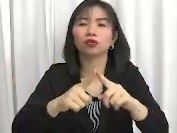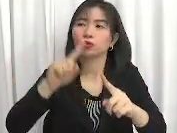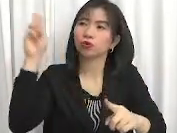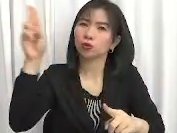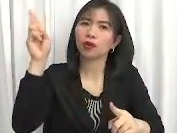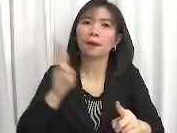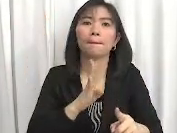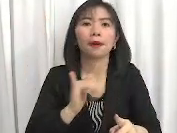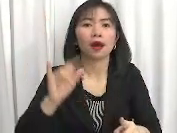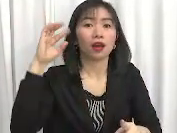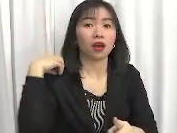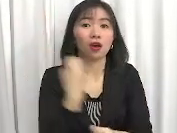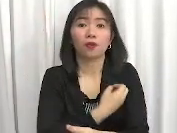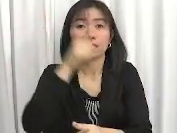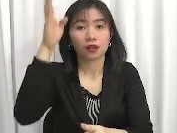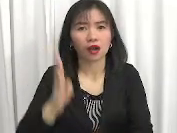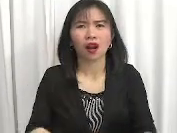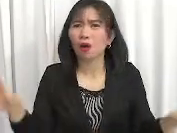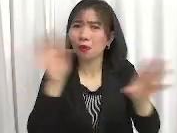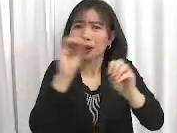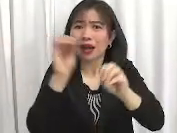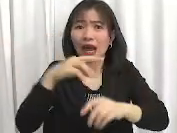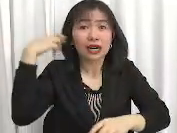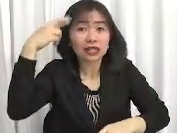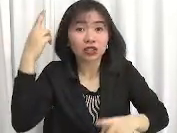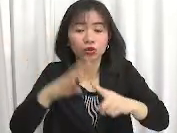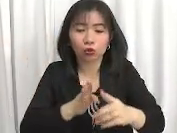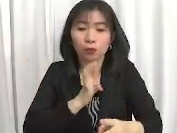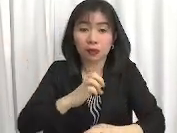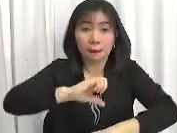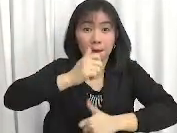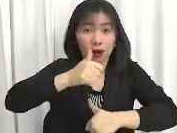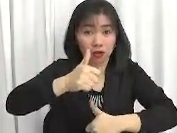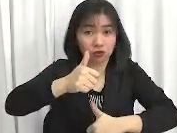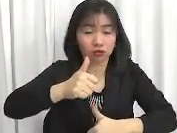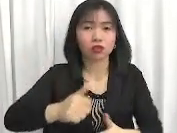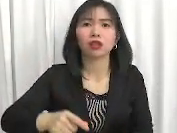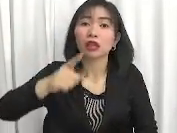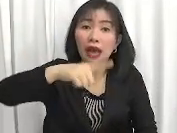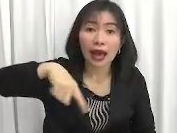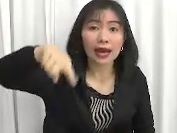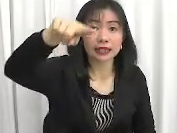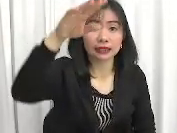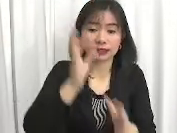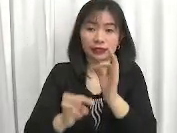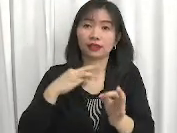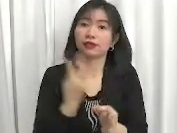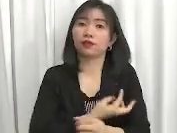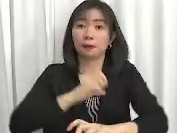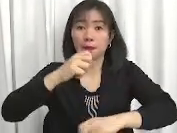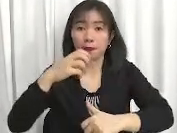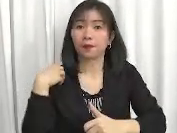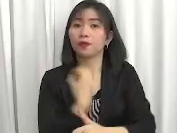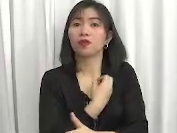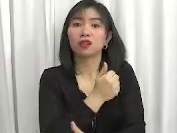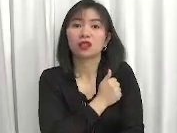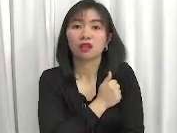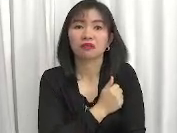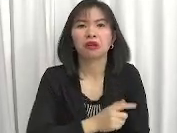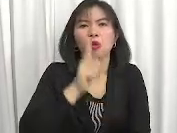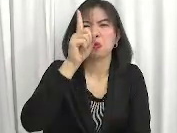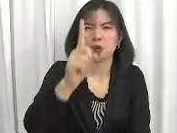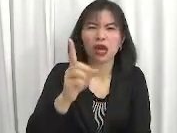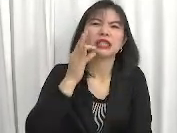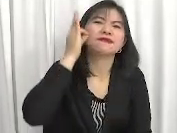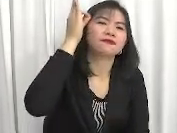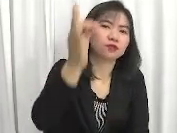pagmamalaki, no? Kasi kung yung sarili natin ang maitataas, ay, of course, isang araw mawawala tayo